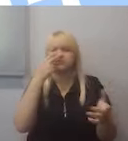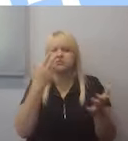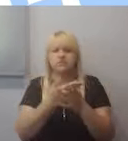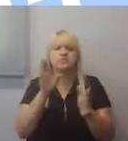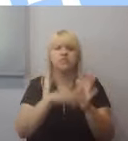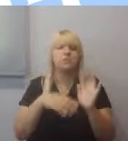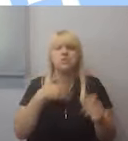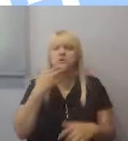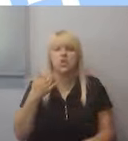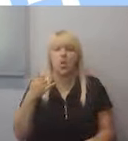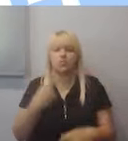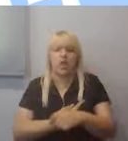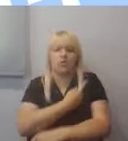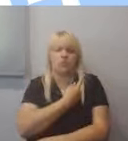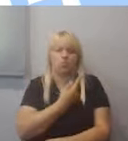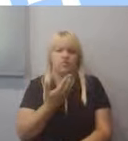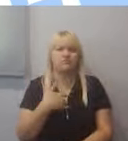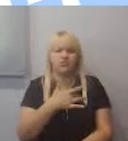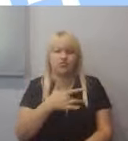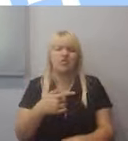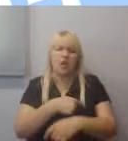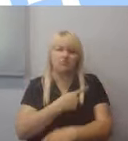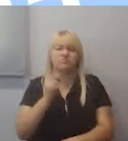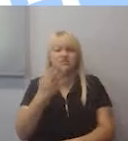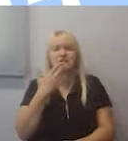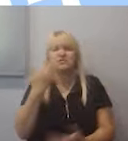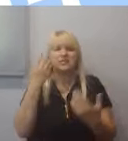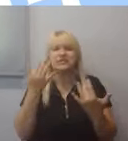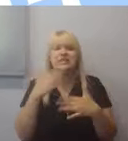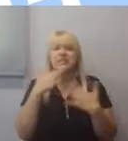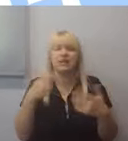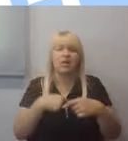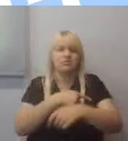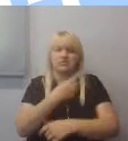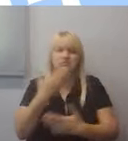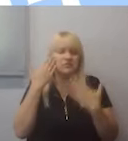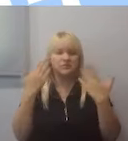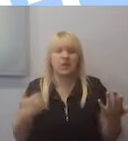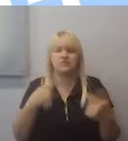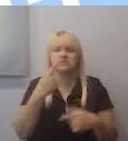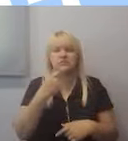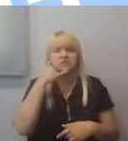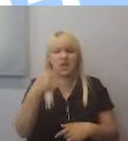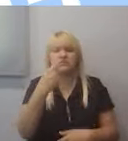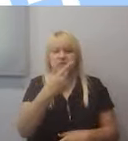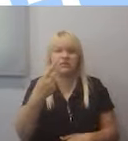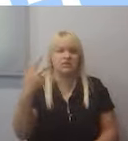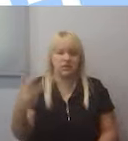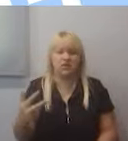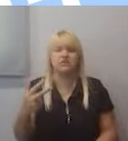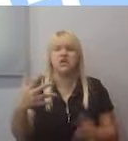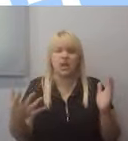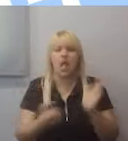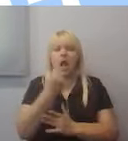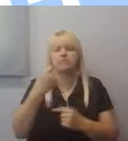termometra viņam šķiet ka viņam ir temperatūra bet viņš nezina cik liela un tagad viņš ir piezvanījis 113 glābiet vai